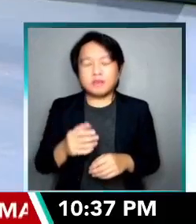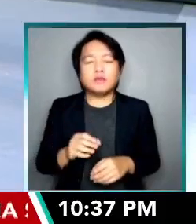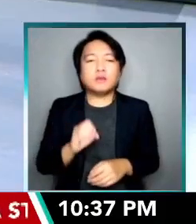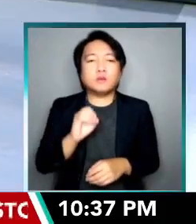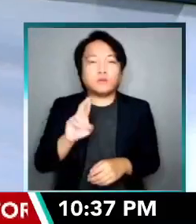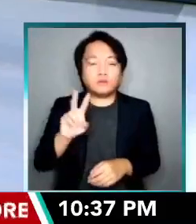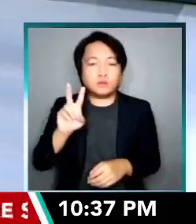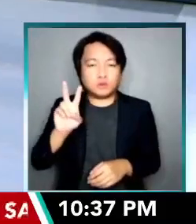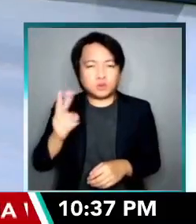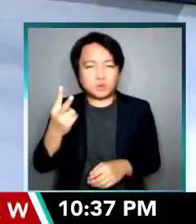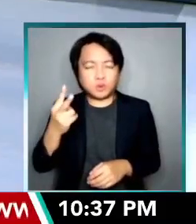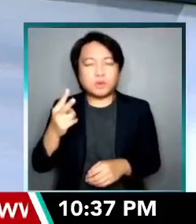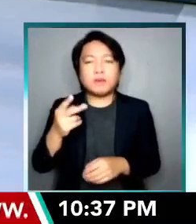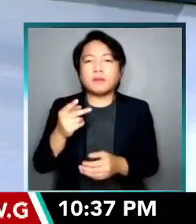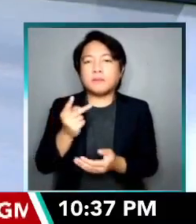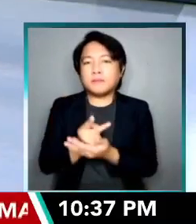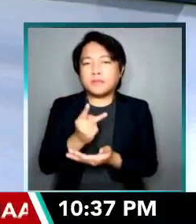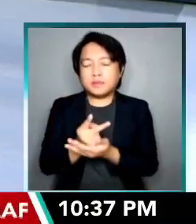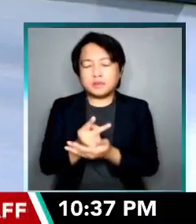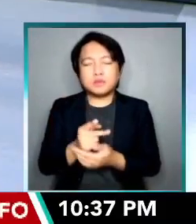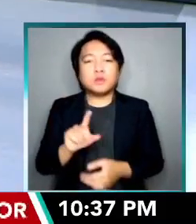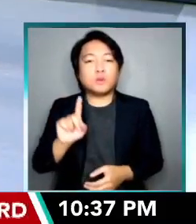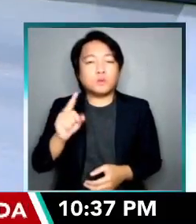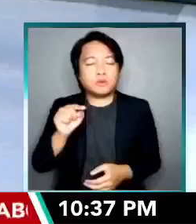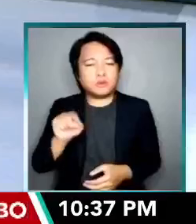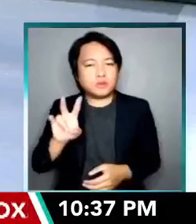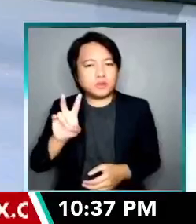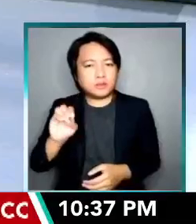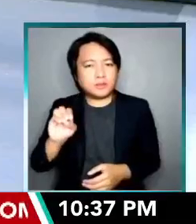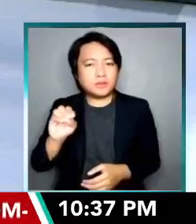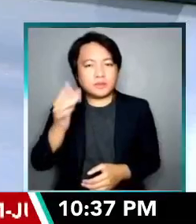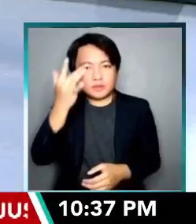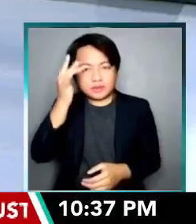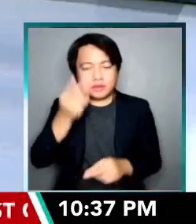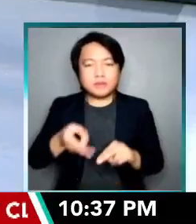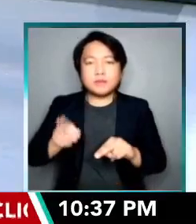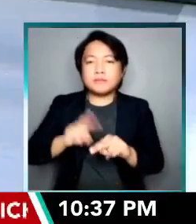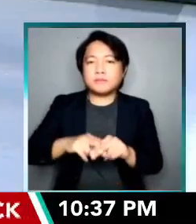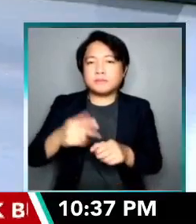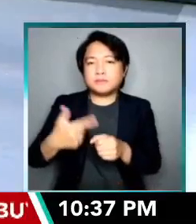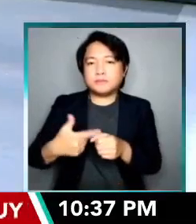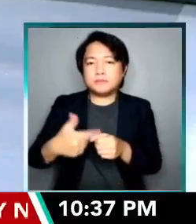1 peso and 70 centavos ang maaaring itaas ng presyo ng gasolina.